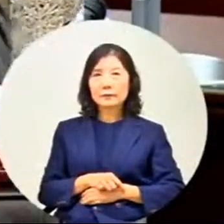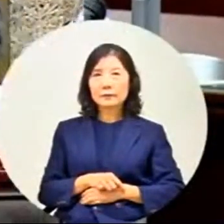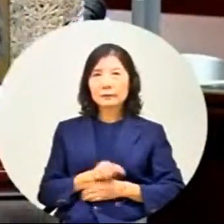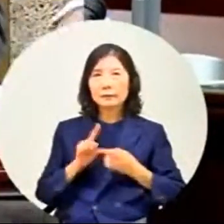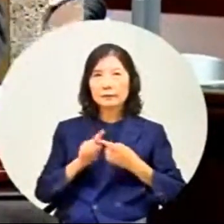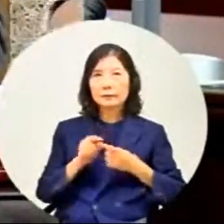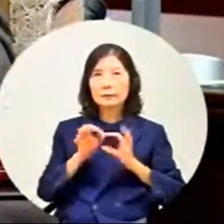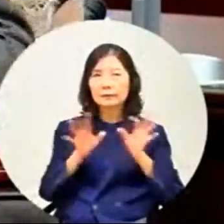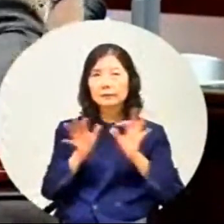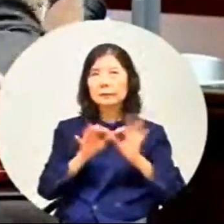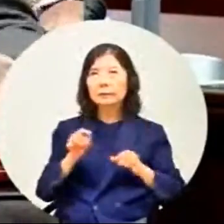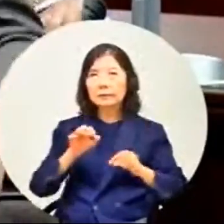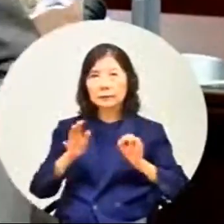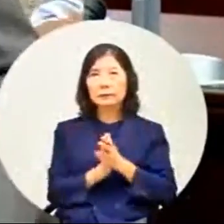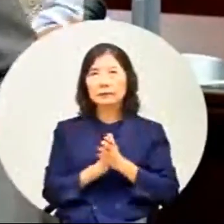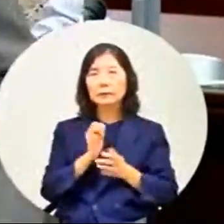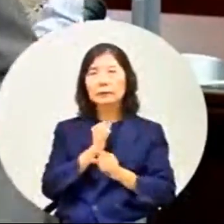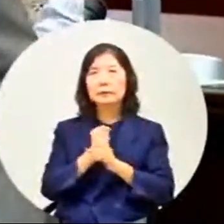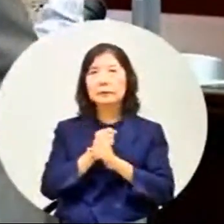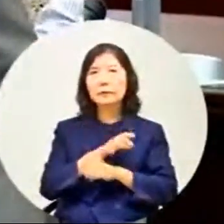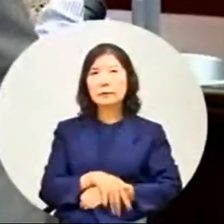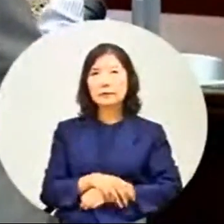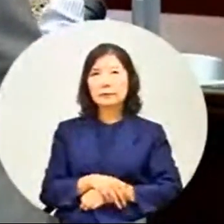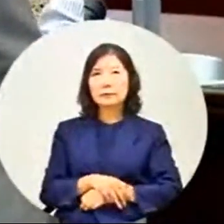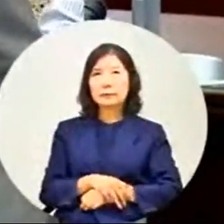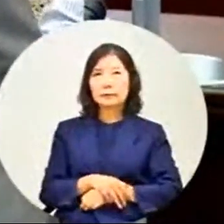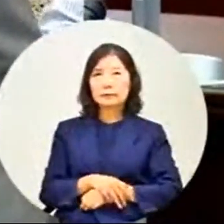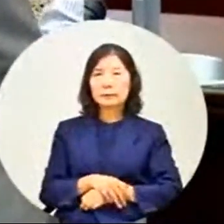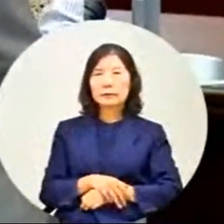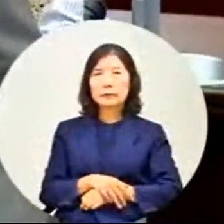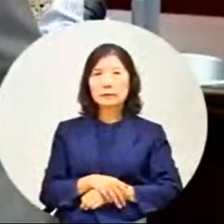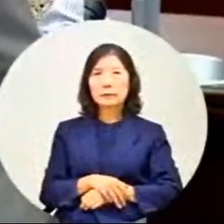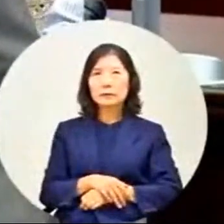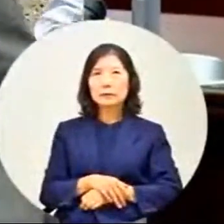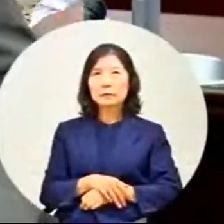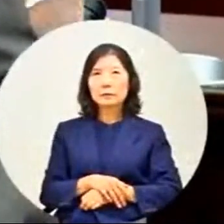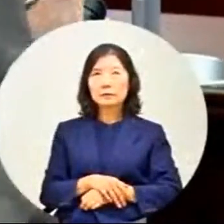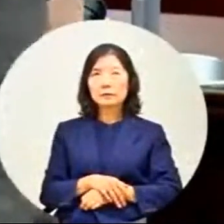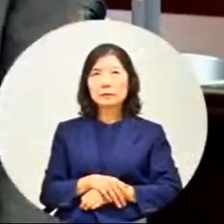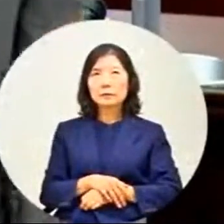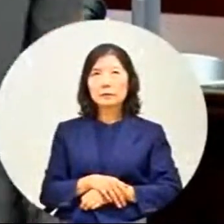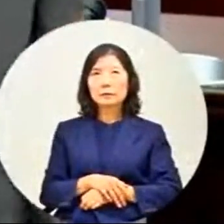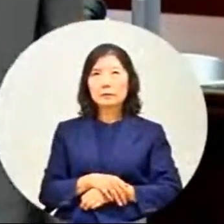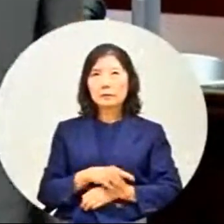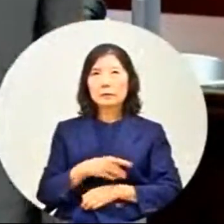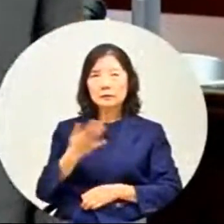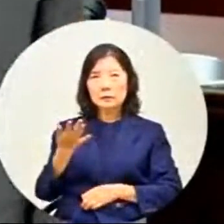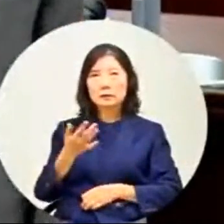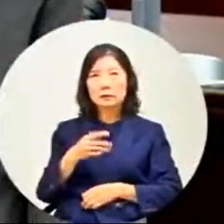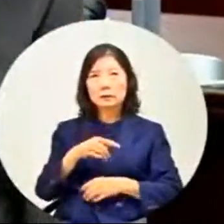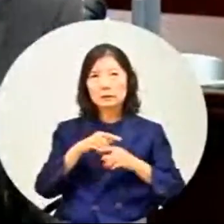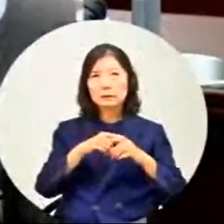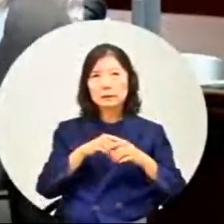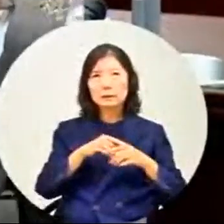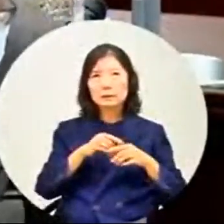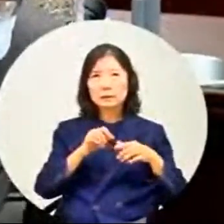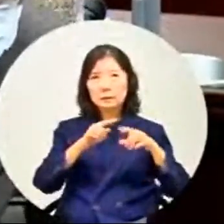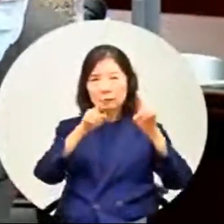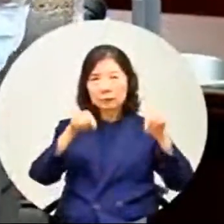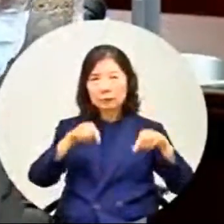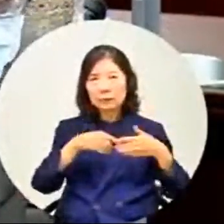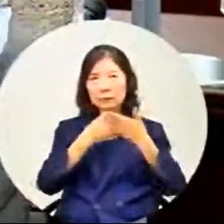对，没关系，我们就马上来处理，我用一个形式来给议员来参考。好，谢谢。